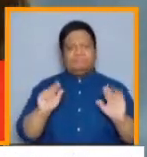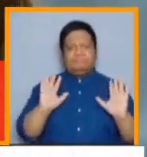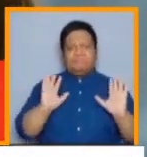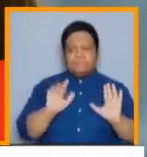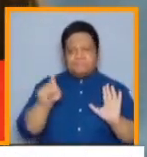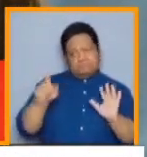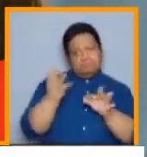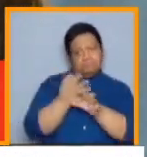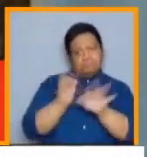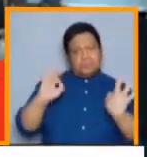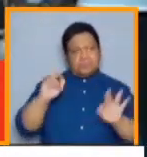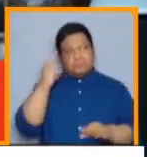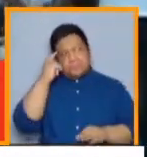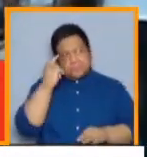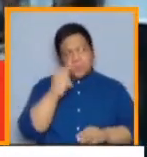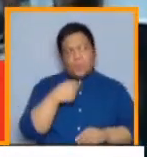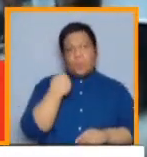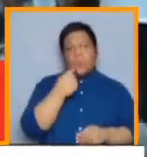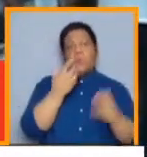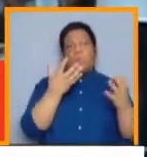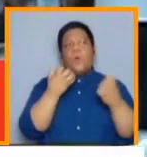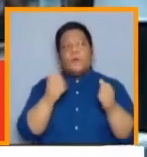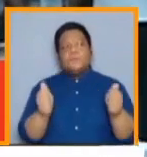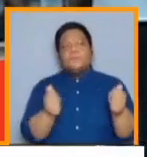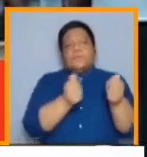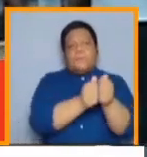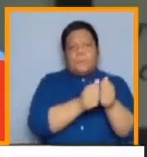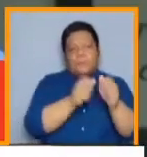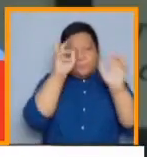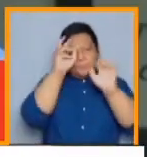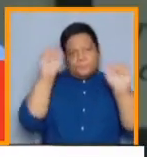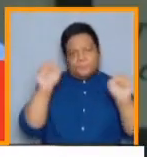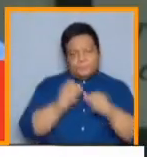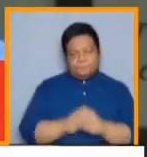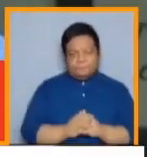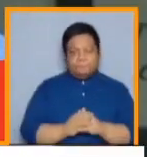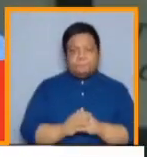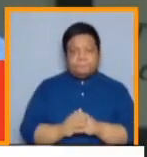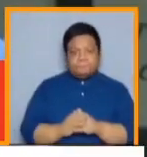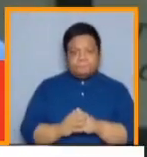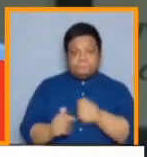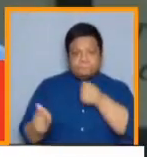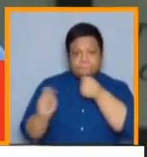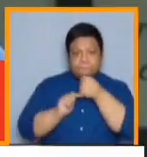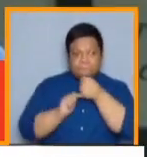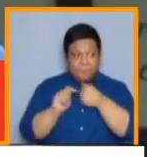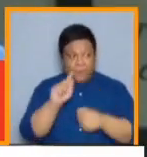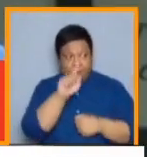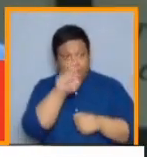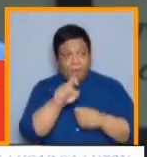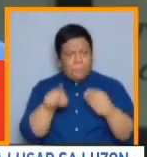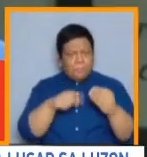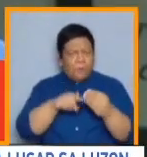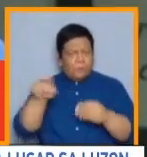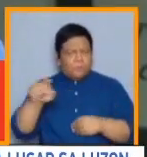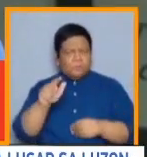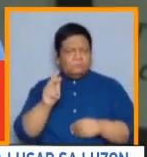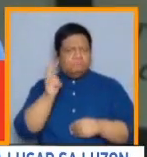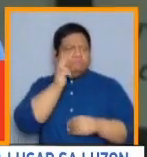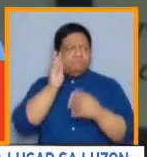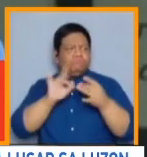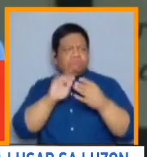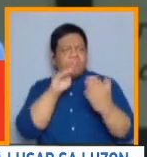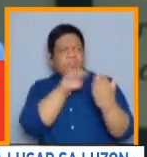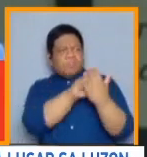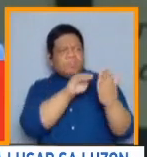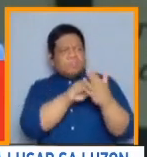kung saan niya gustong sumama. Nang tanungin kaugnay sa mga nakaraang pahayag ng Pangulo laban sa kanya, sagot ni Moreno, mas inaalala raw